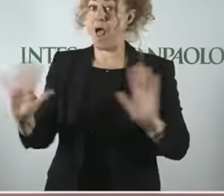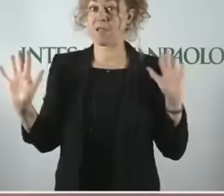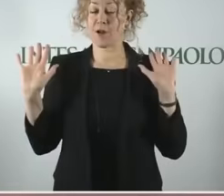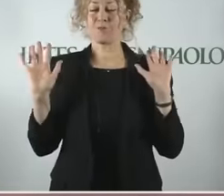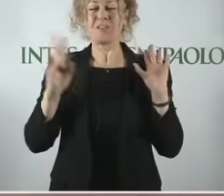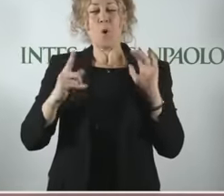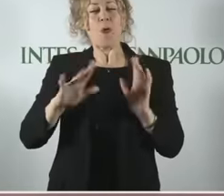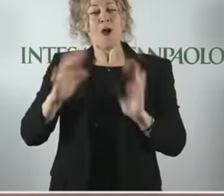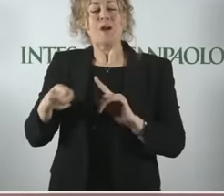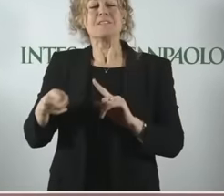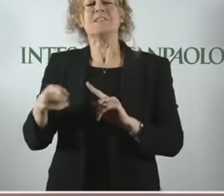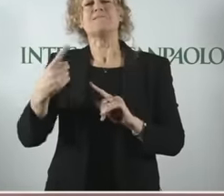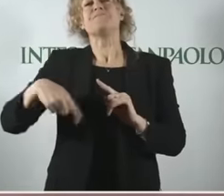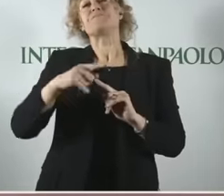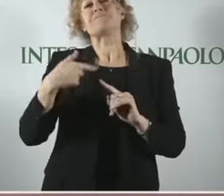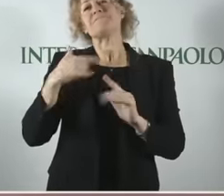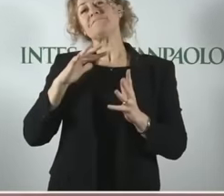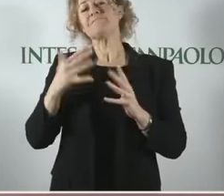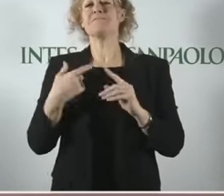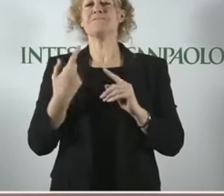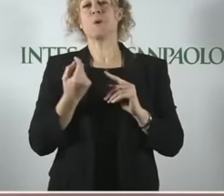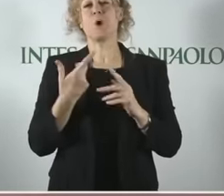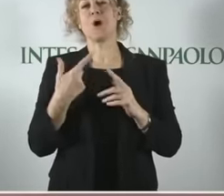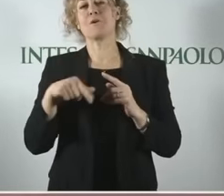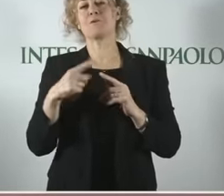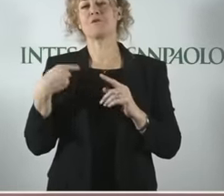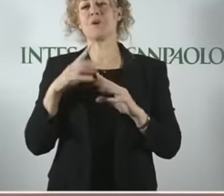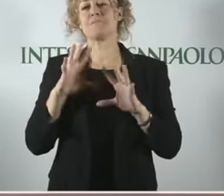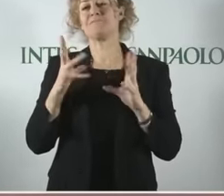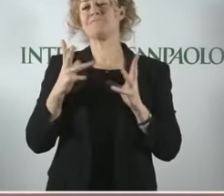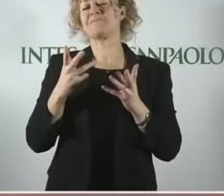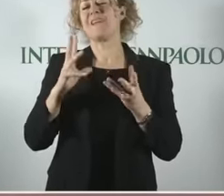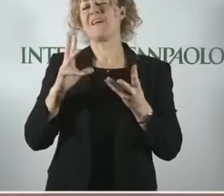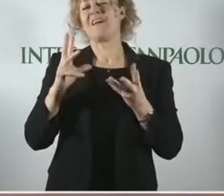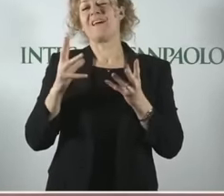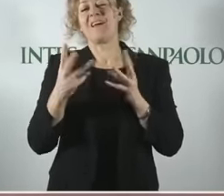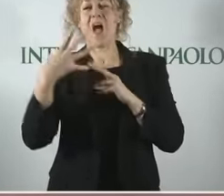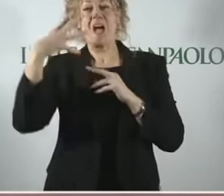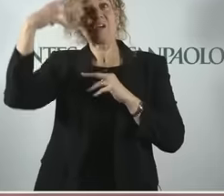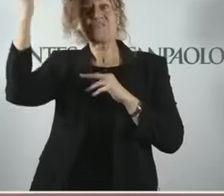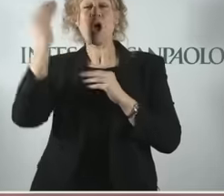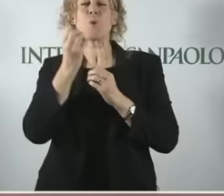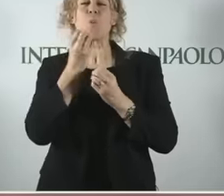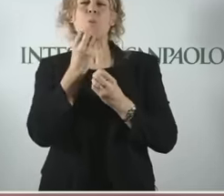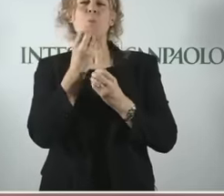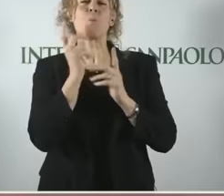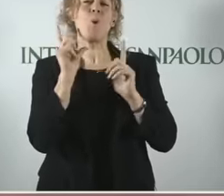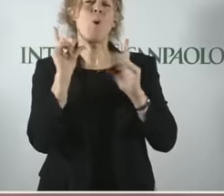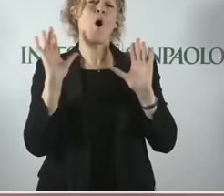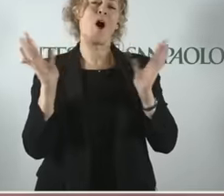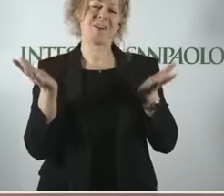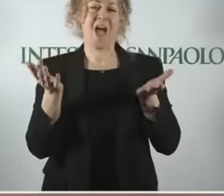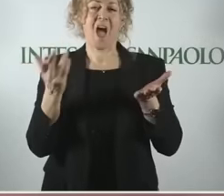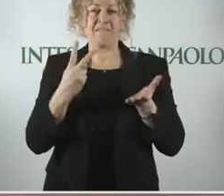cosa che poi noi abbiamo un po' come dire avvilito No la fata la fatina buona Ecco